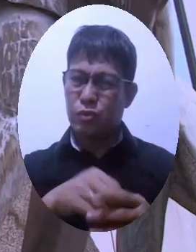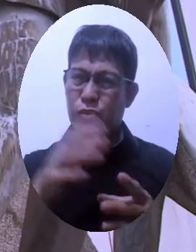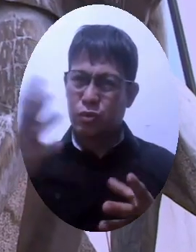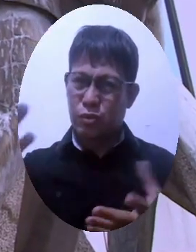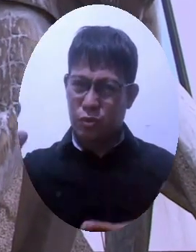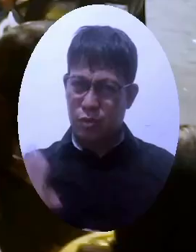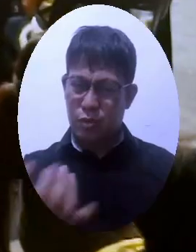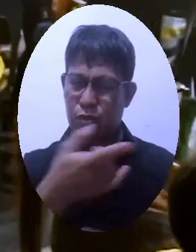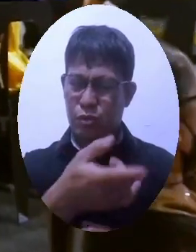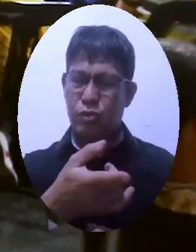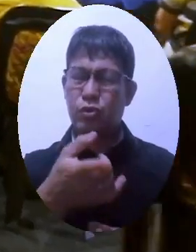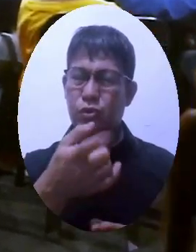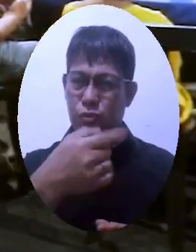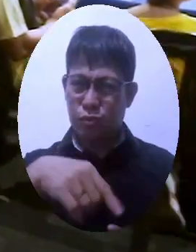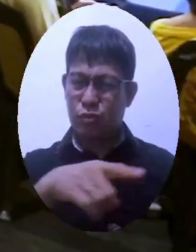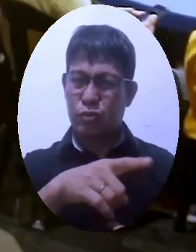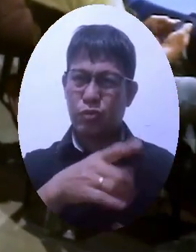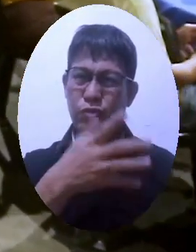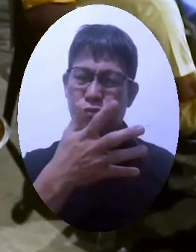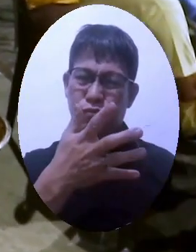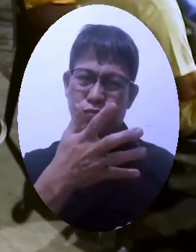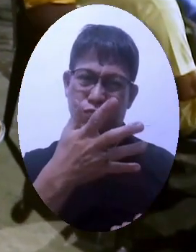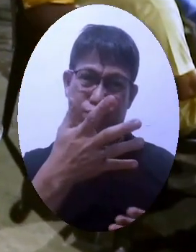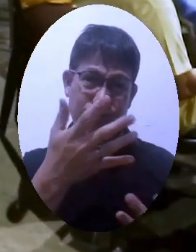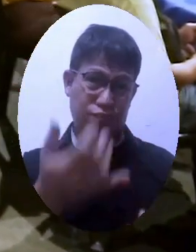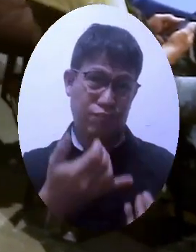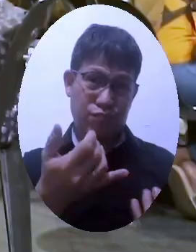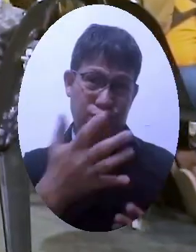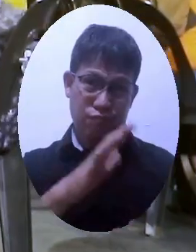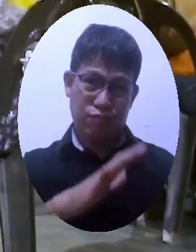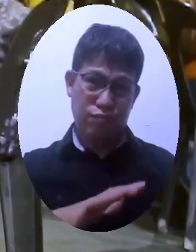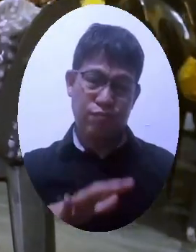mga bata, lalo na dun sa mayroong cancer.